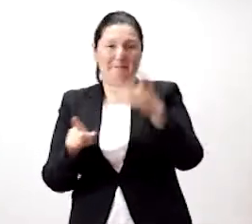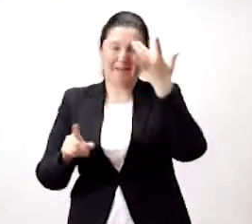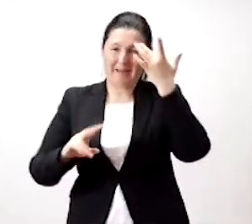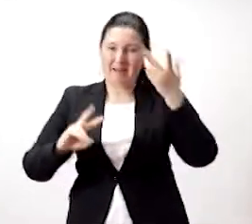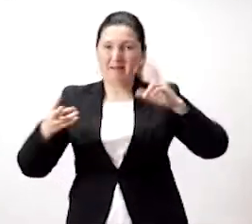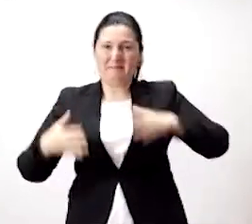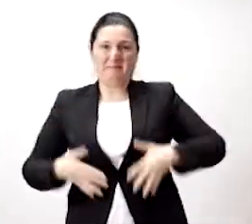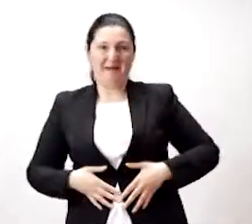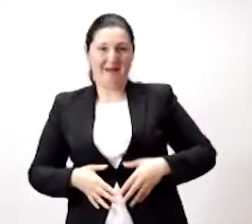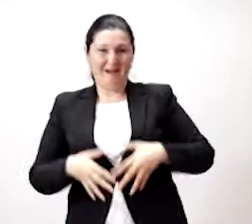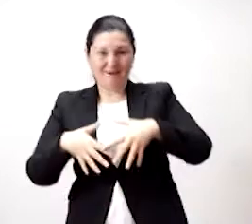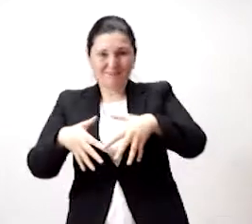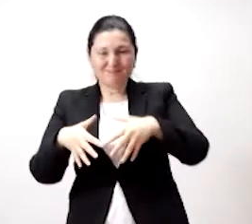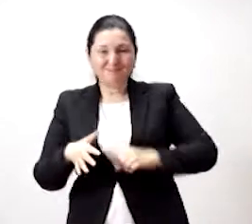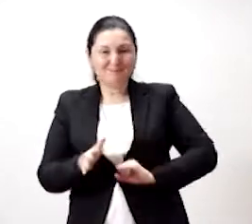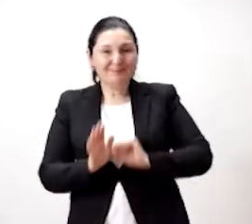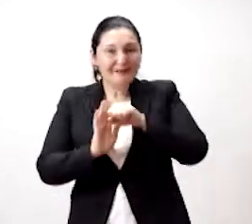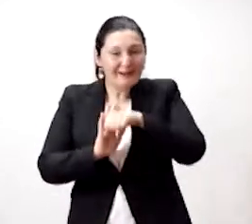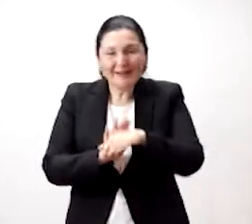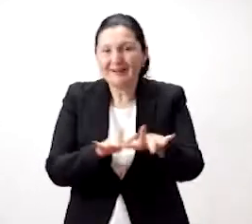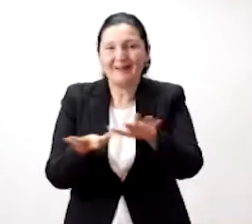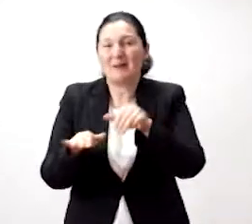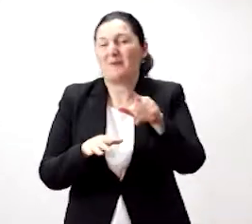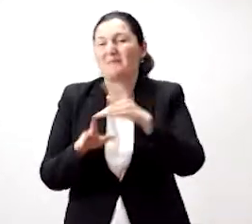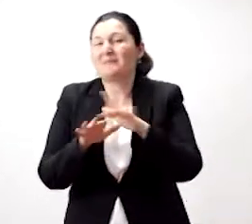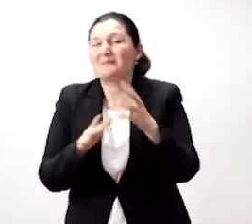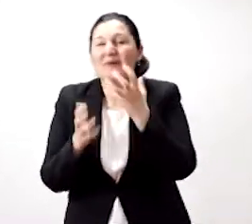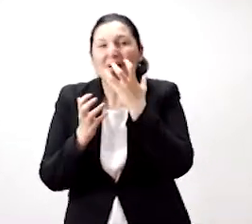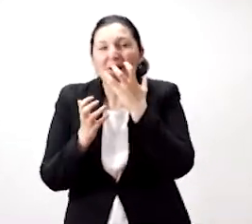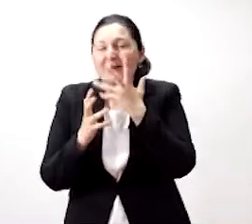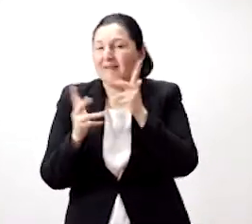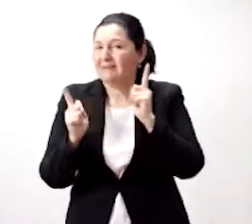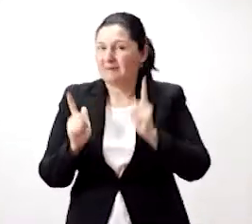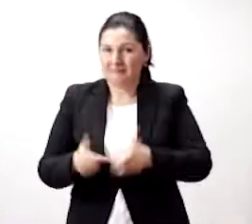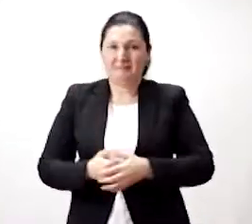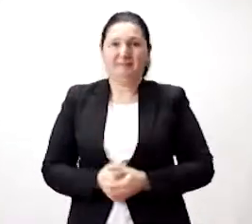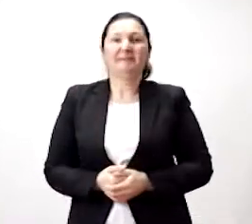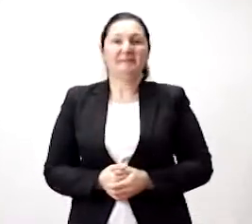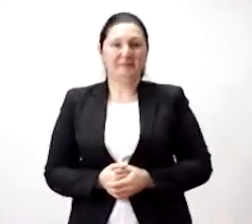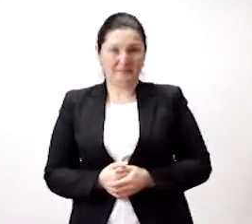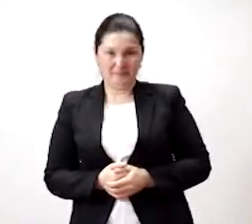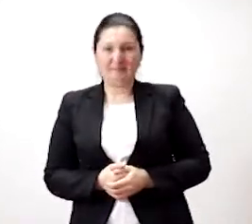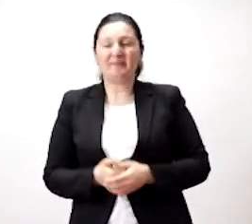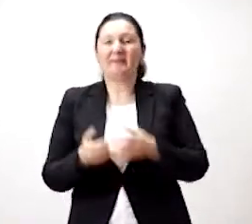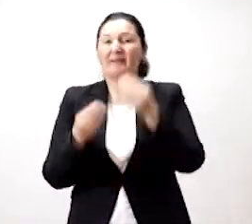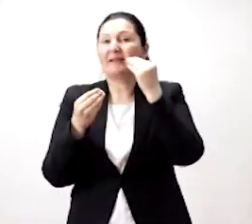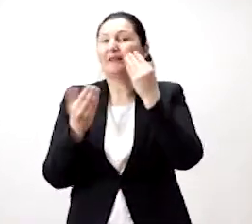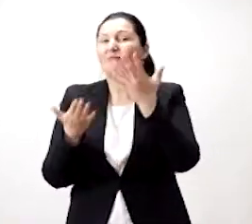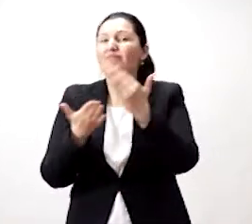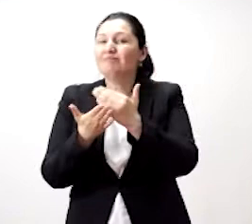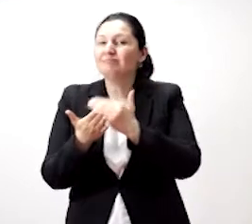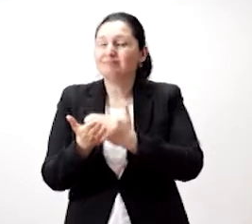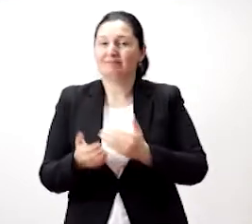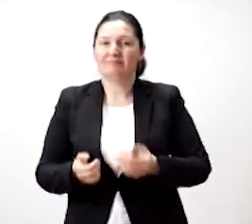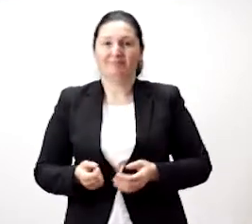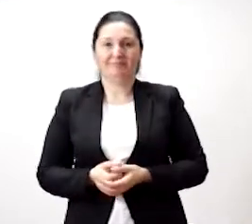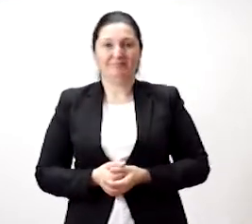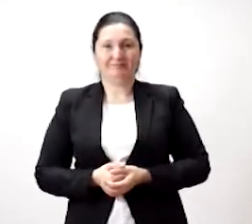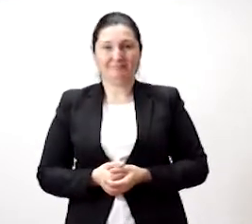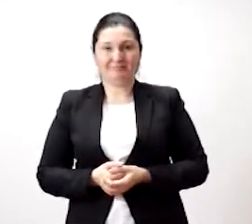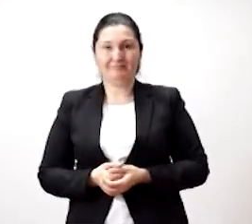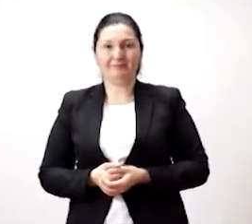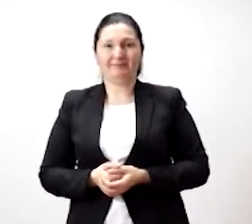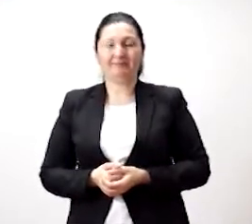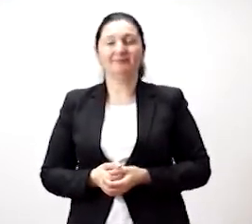درخت برآمده‌اند. نغز ده از چنگل شیر و پلنگ خلاص می شوند. معلمه جان،